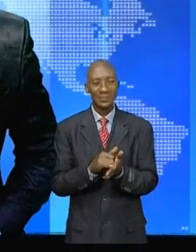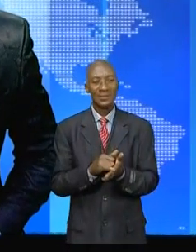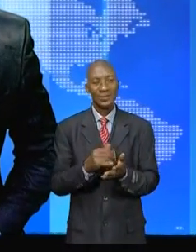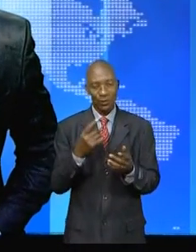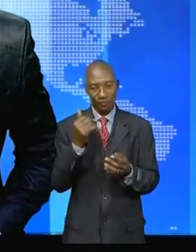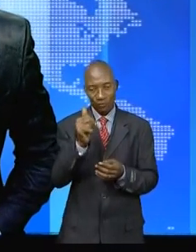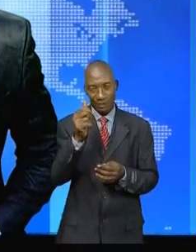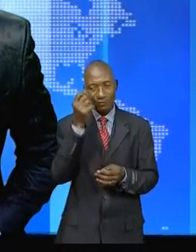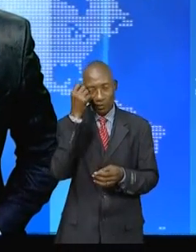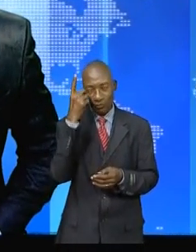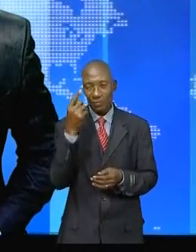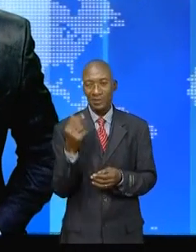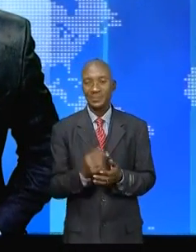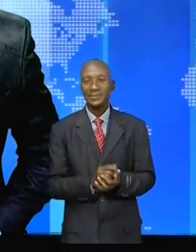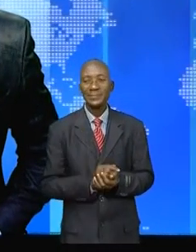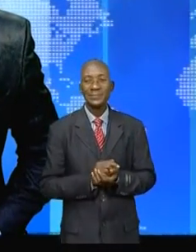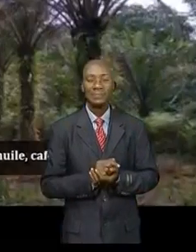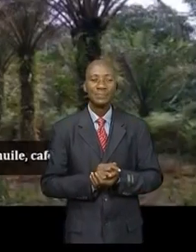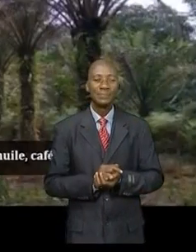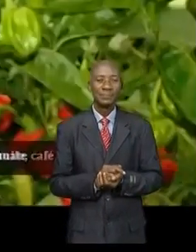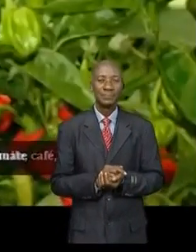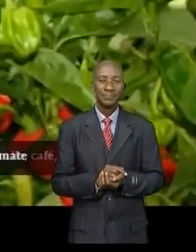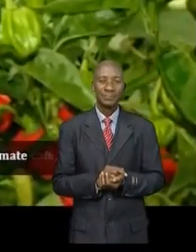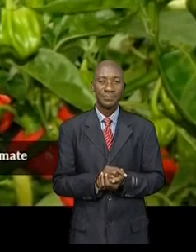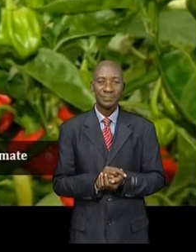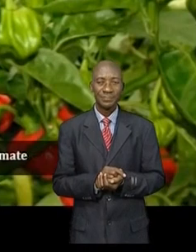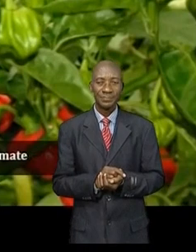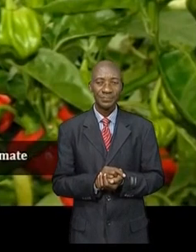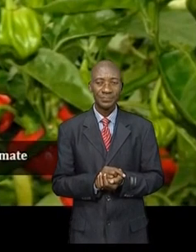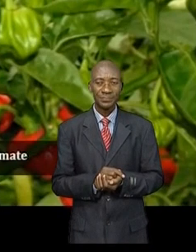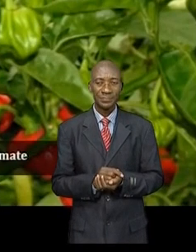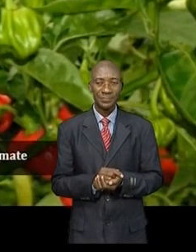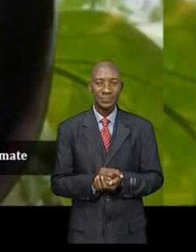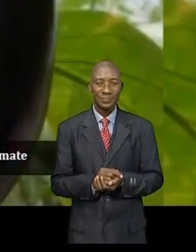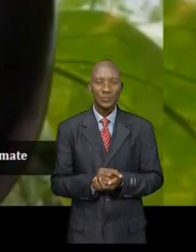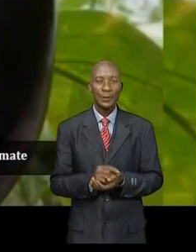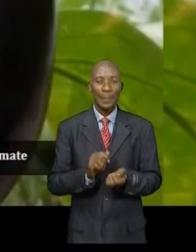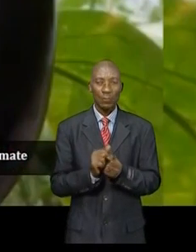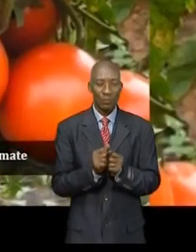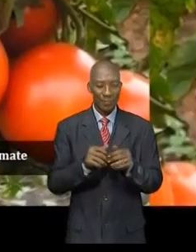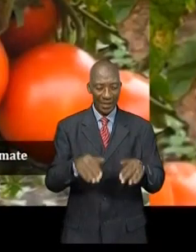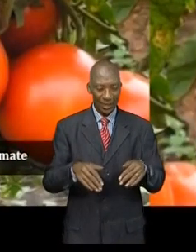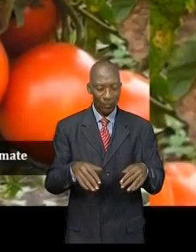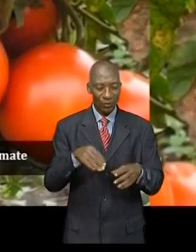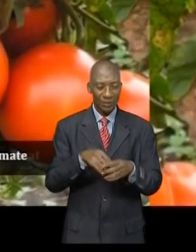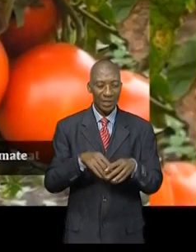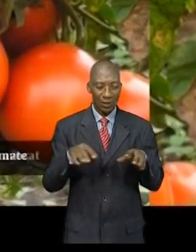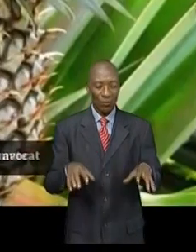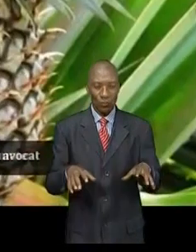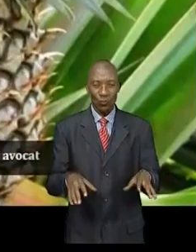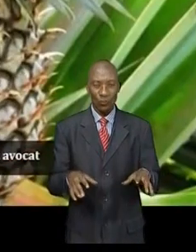projets. Chimène Dondo pour les détails. Le potentiel agricole de la République démocratique du Congo est